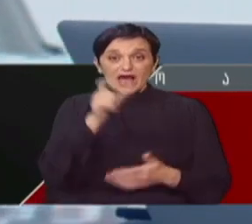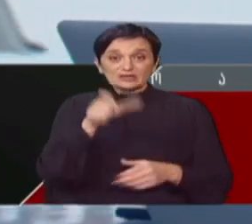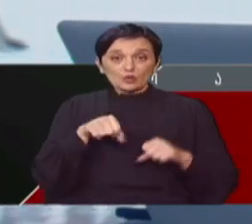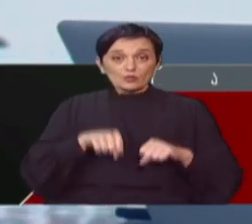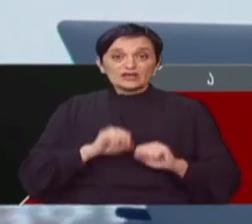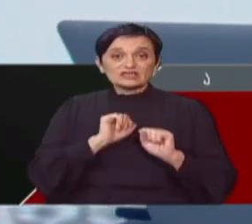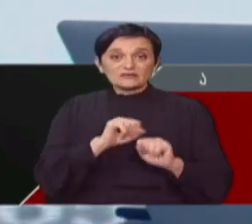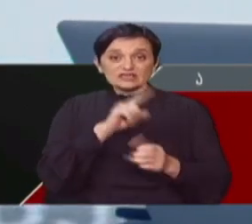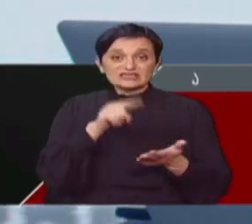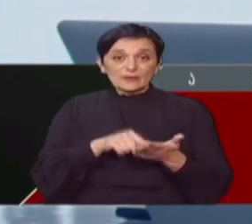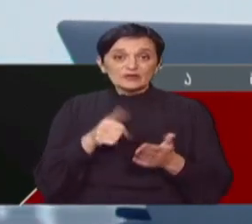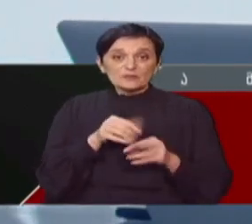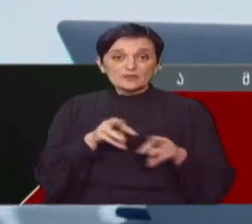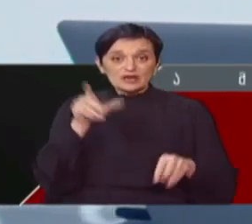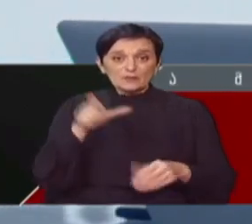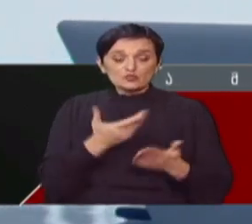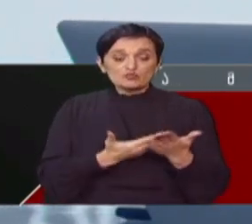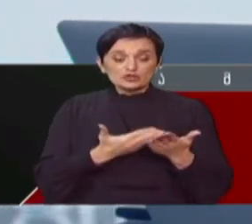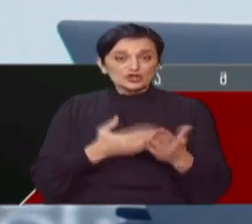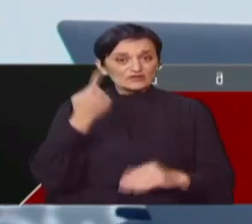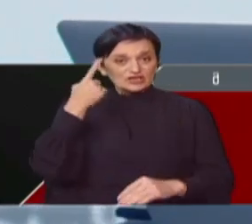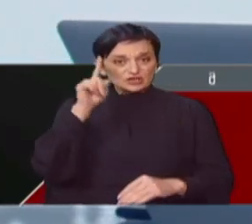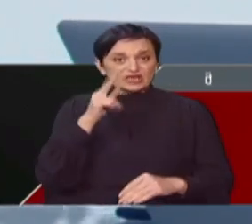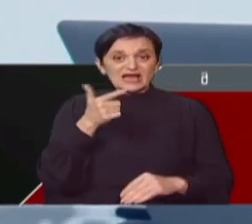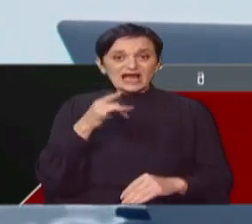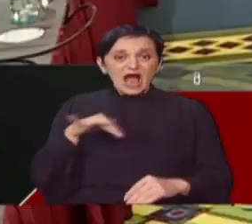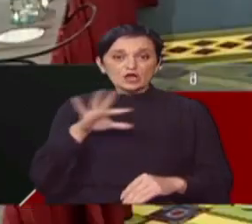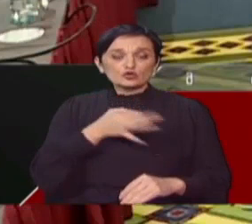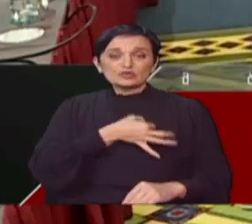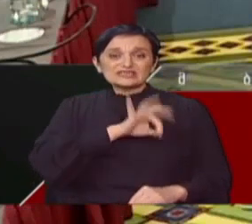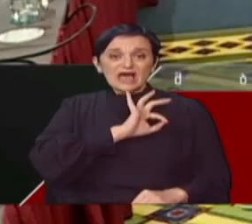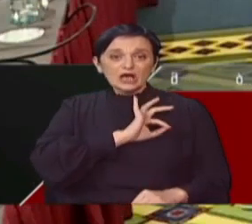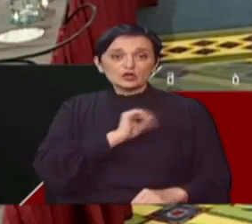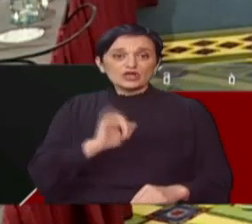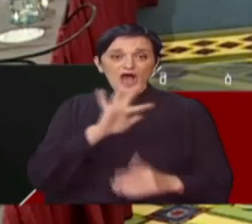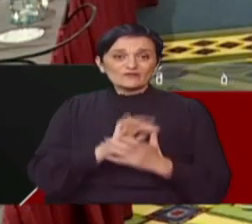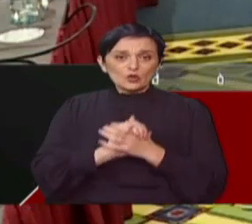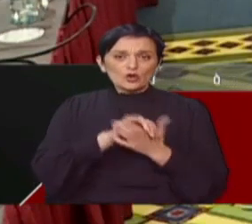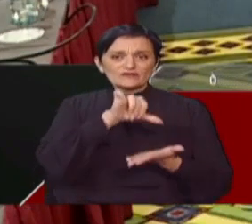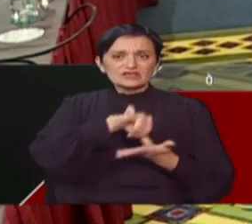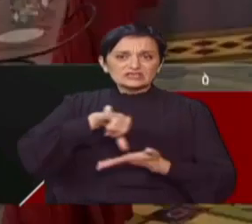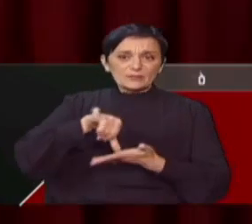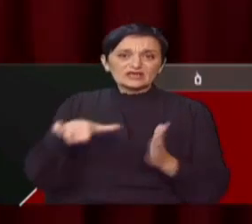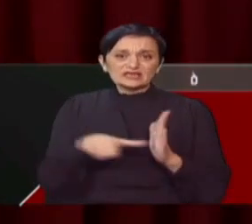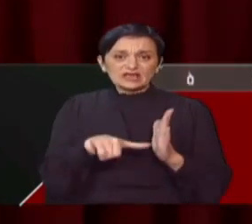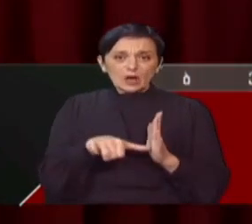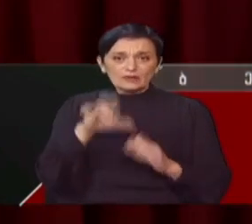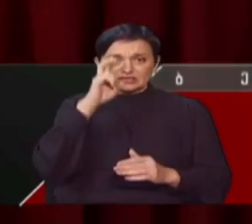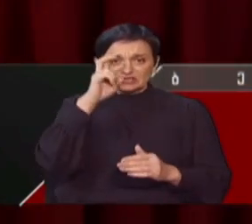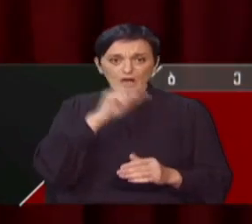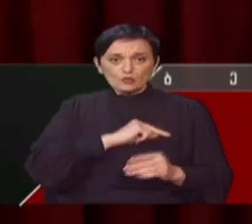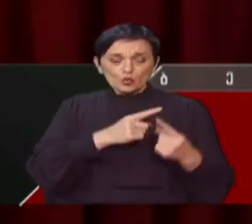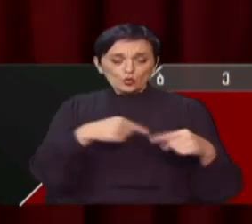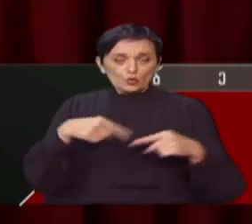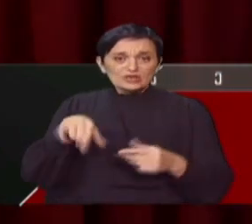ადამიანის უფლებების დაცვის საკითხებში პრემიერ-მინისტრის მრჩევლის ინიციატივით და გაეროს სააგენტოების ევროკავშირის წარმომადგენლობის დახმარებით სახელმწიფო